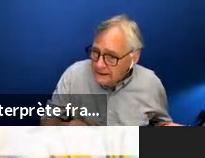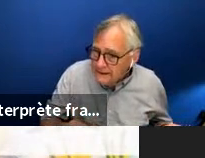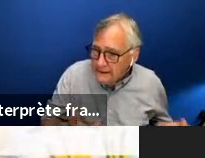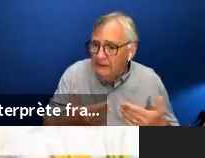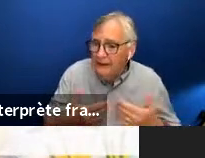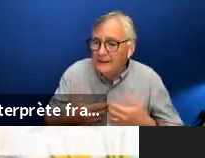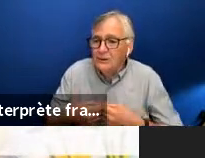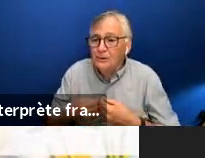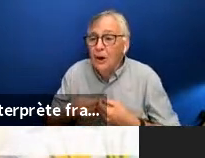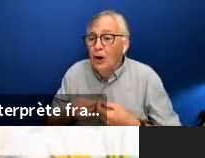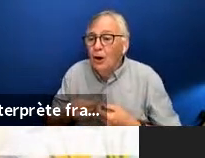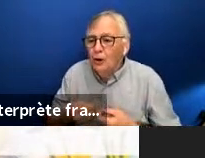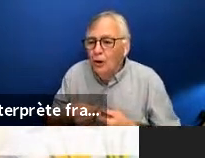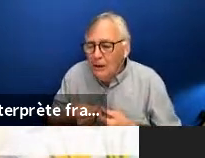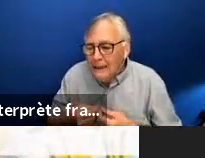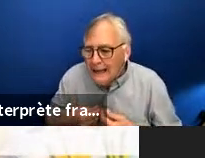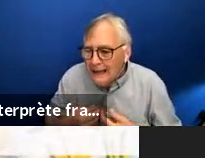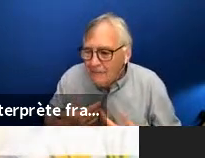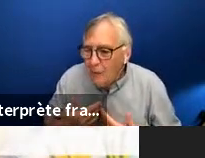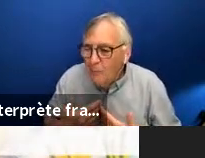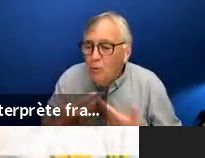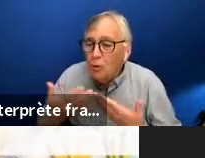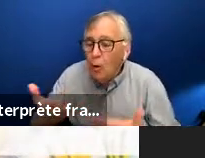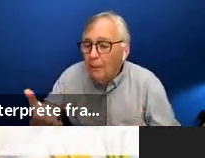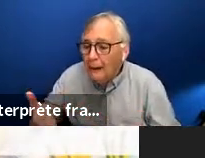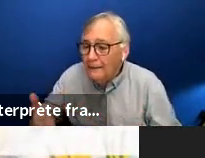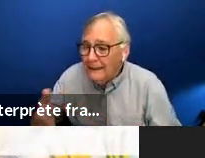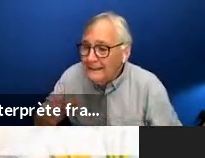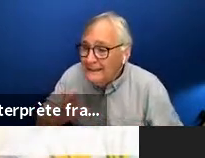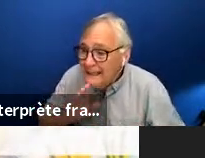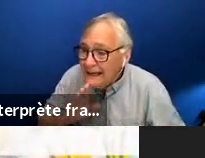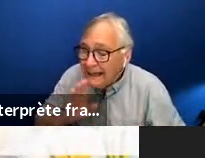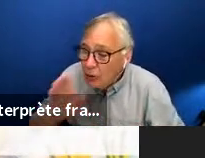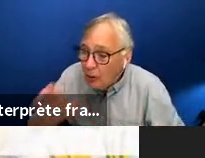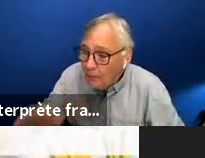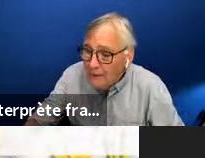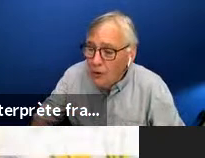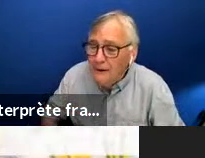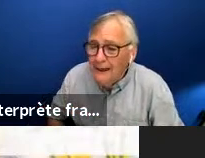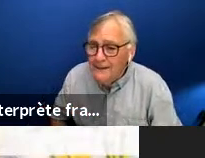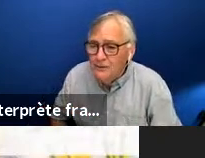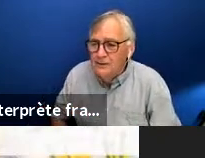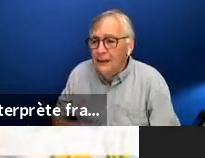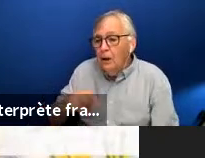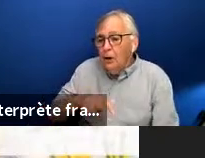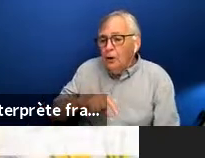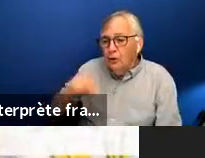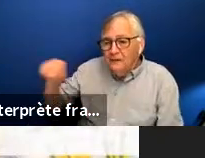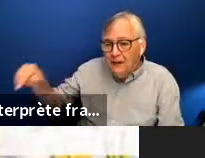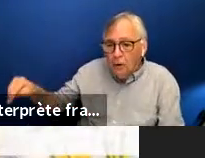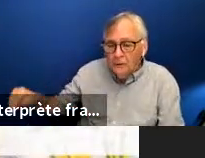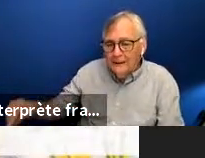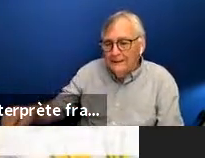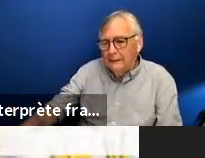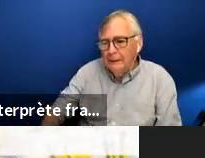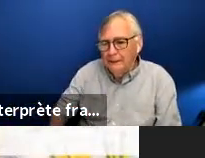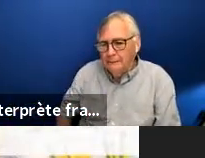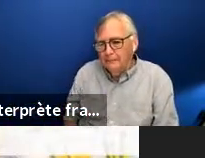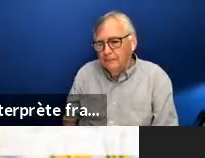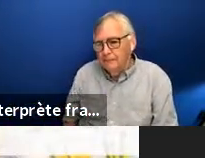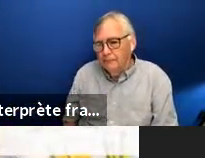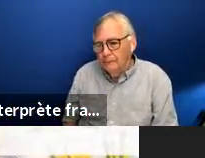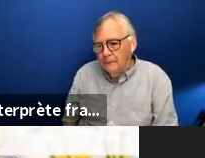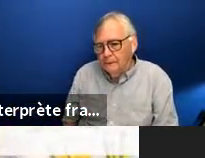langue des signes qui fait en sorte que l'élève va mieux comprendre quand c'est directement donné à l'étudiant que via un